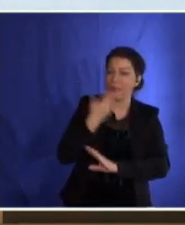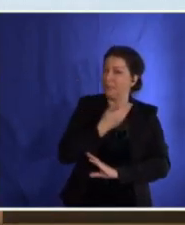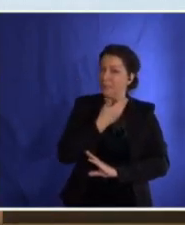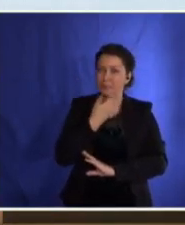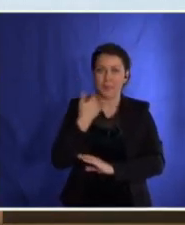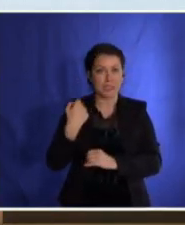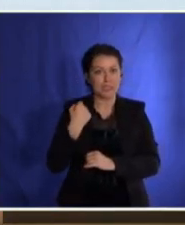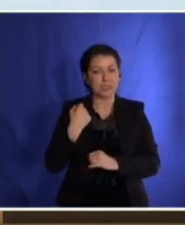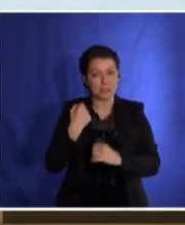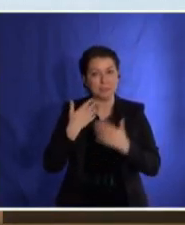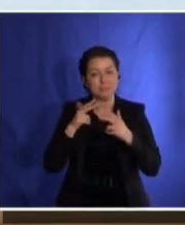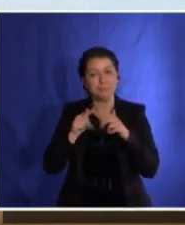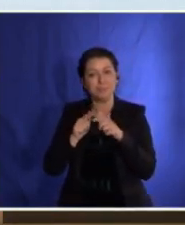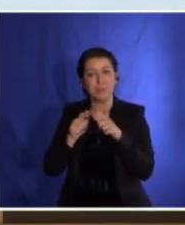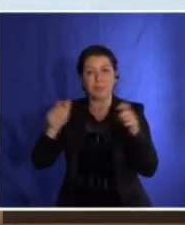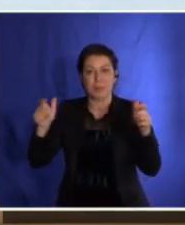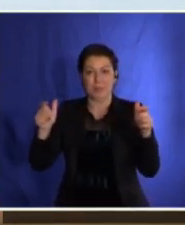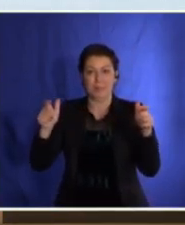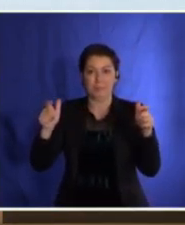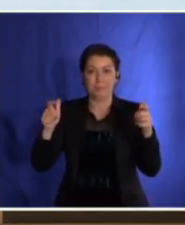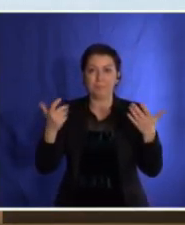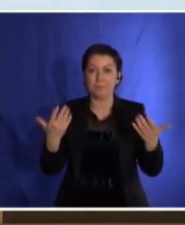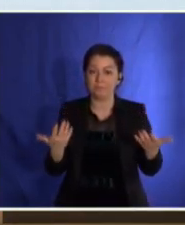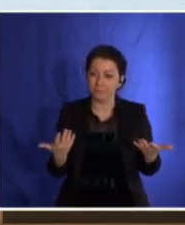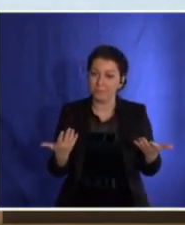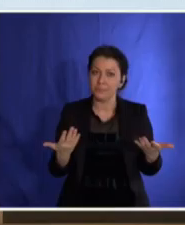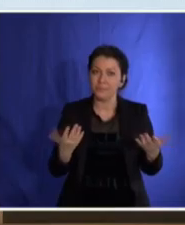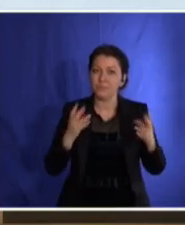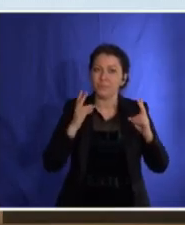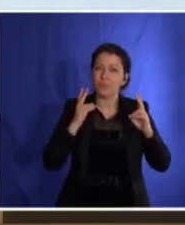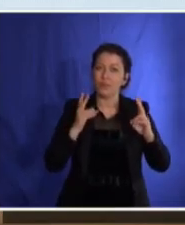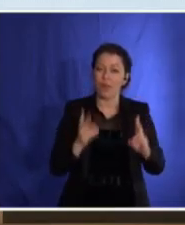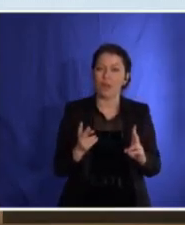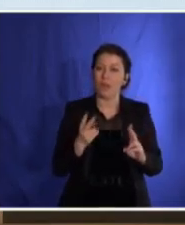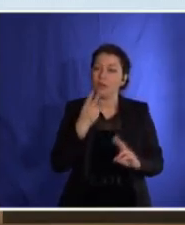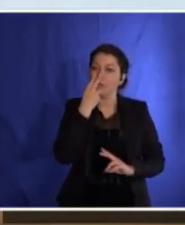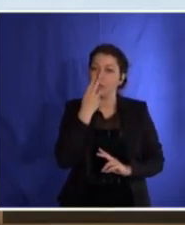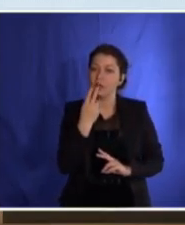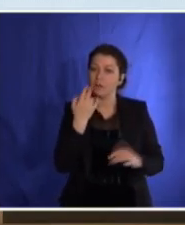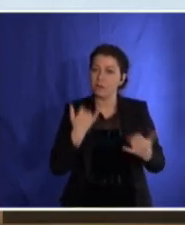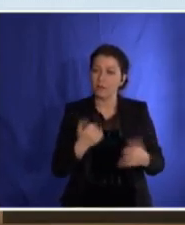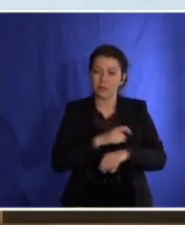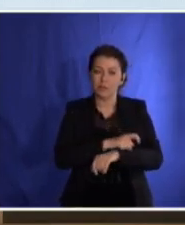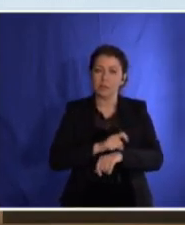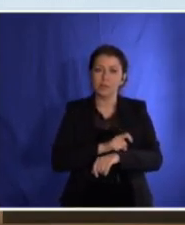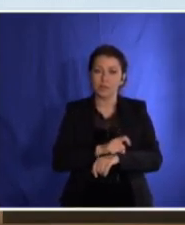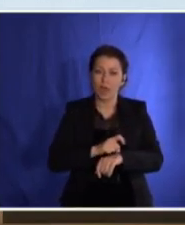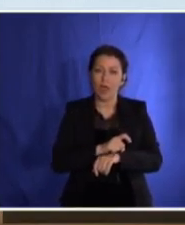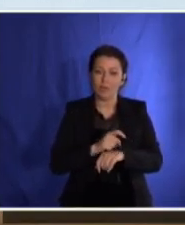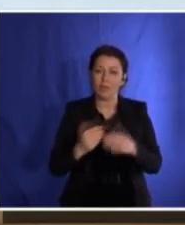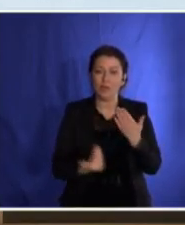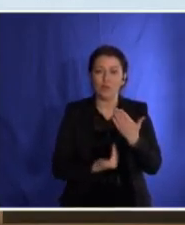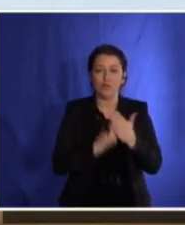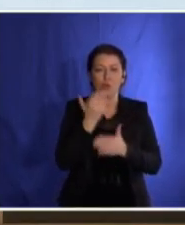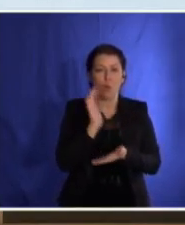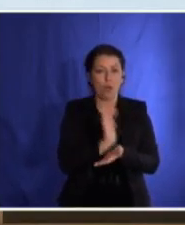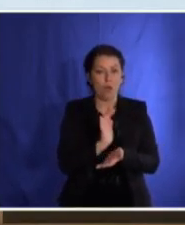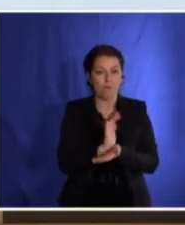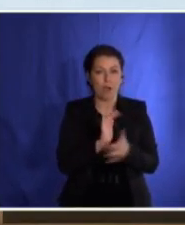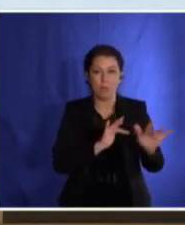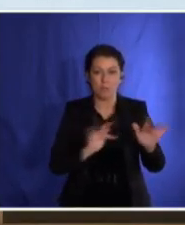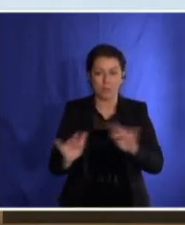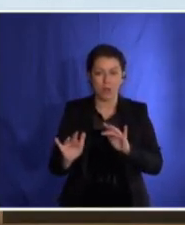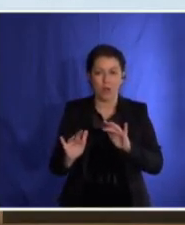da sieht man, wir leben in einer Zeit mit neuen Aufgaben und neuen